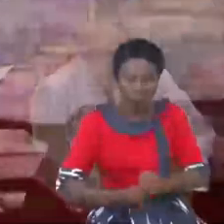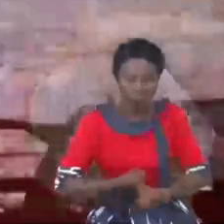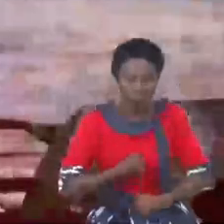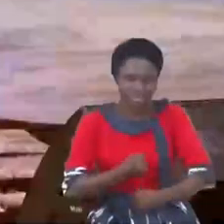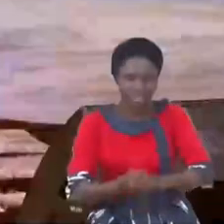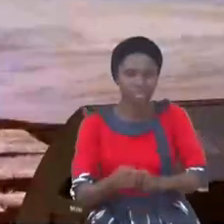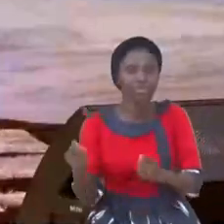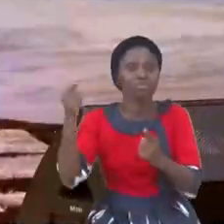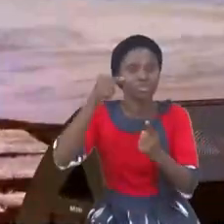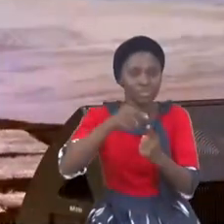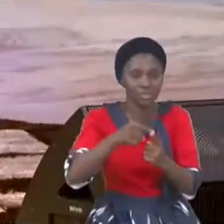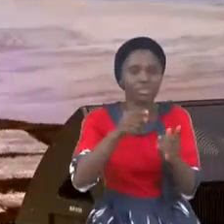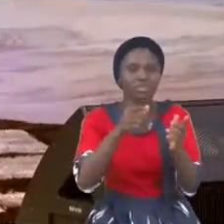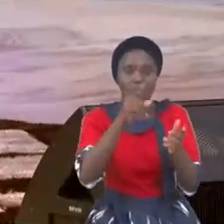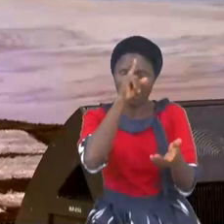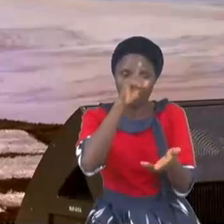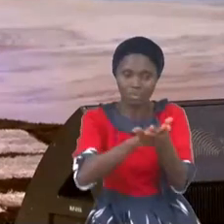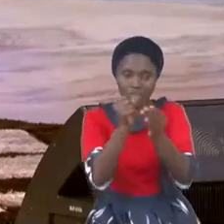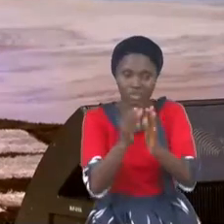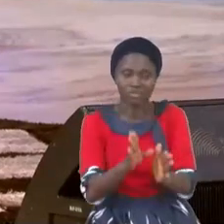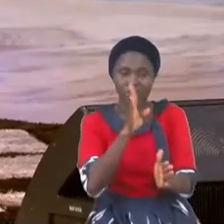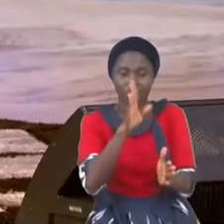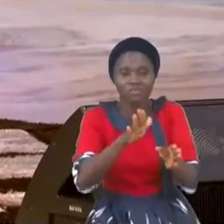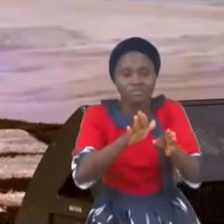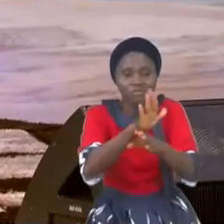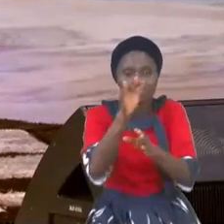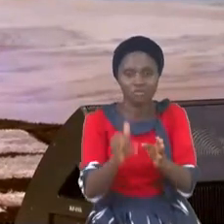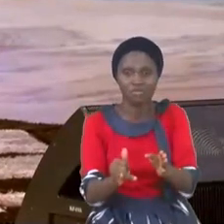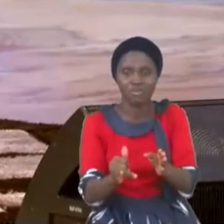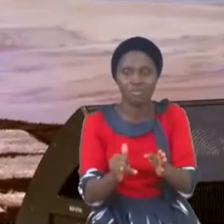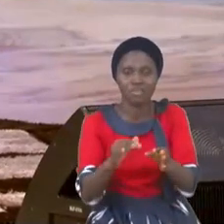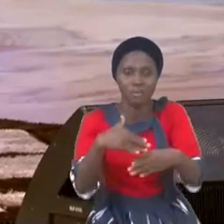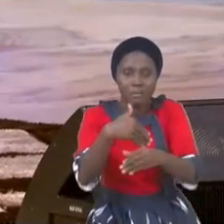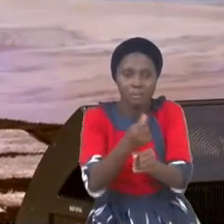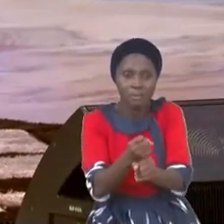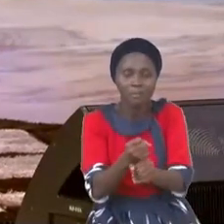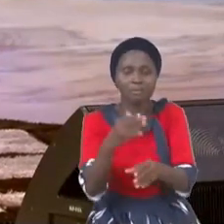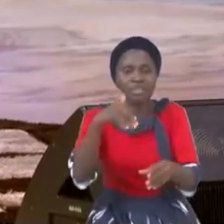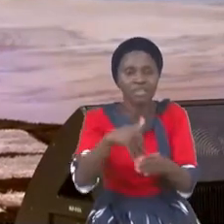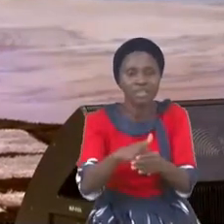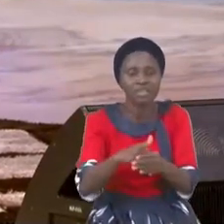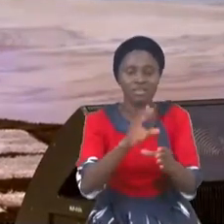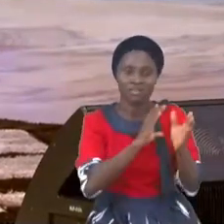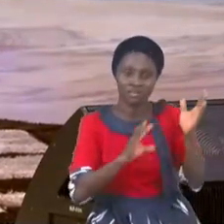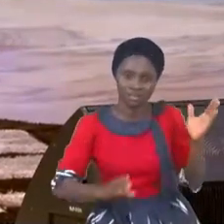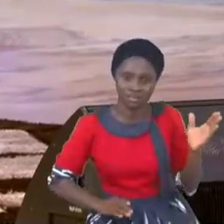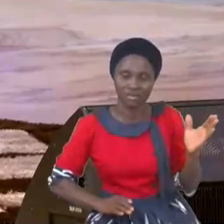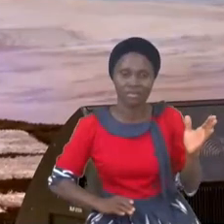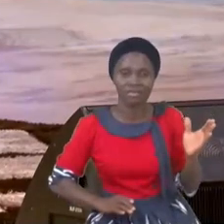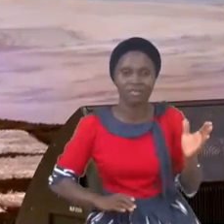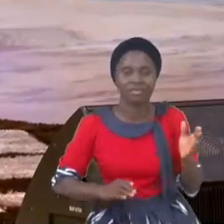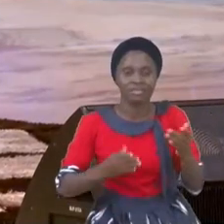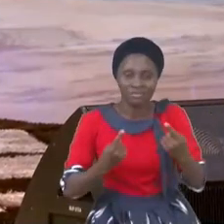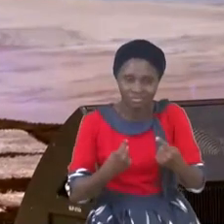en Christ. Trois, œuvrer en prière, œuvrer encore et œuvrer dans le